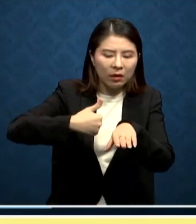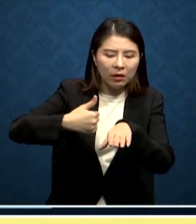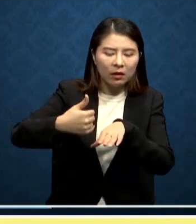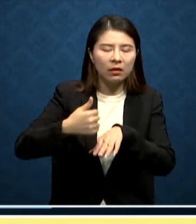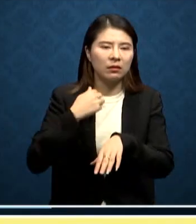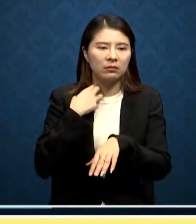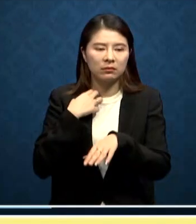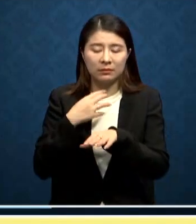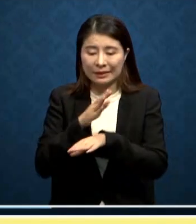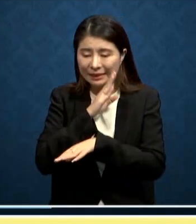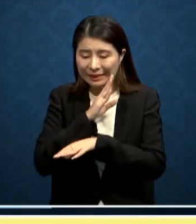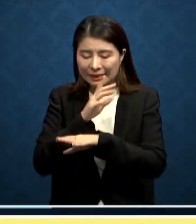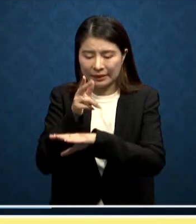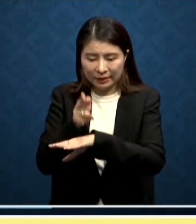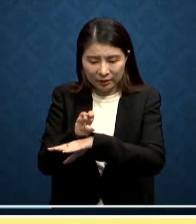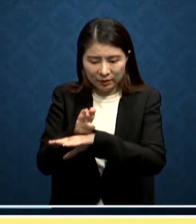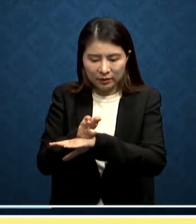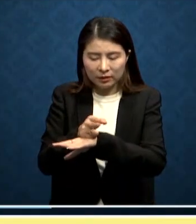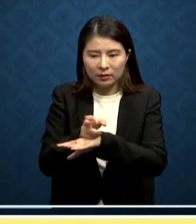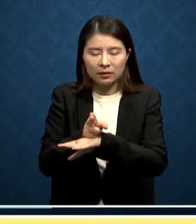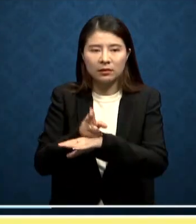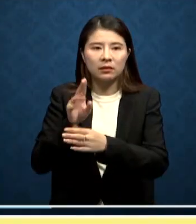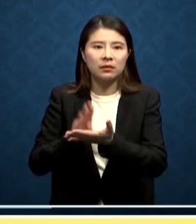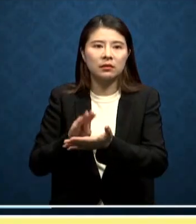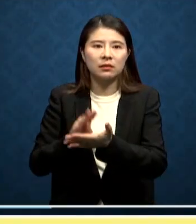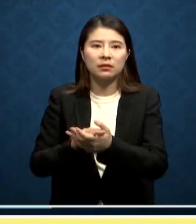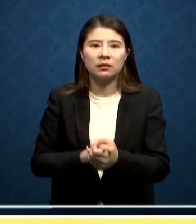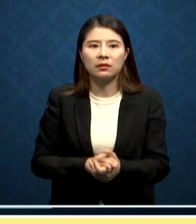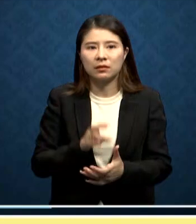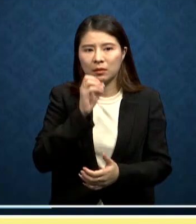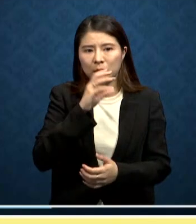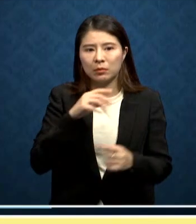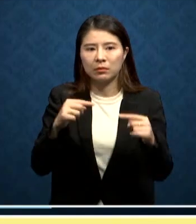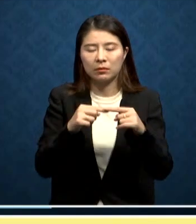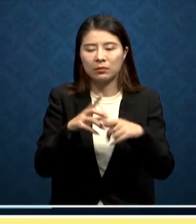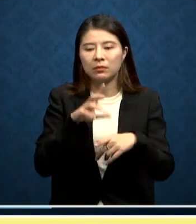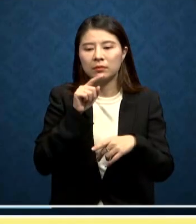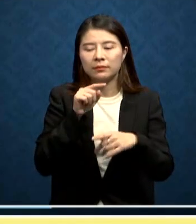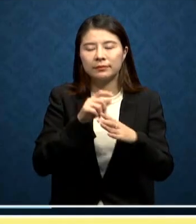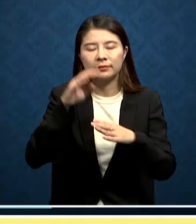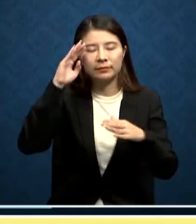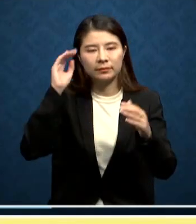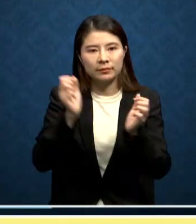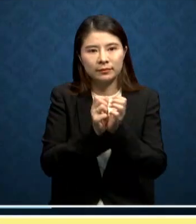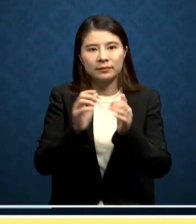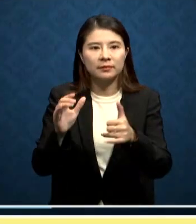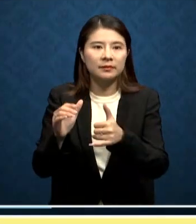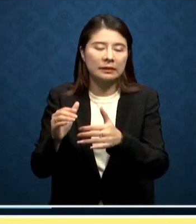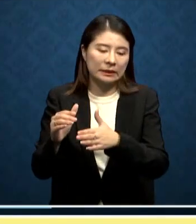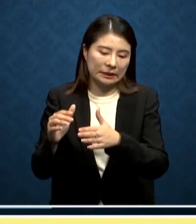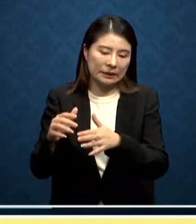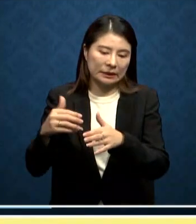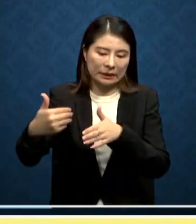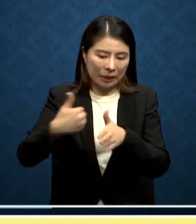กล้องมีมีระบบที่เชื่อมโยงไปยังศูนย์ข้อมูลเท่านสามารถสั่งการไปที่เจ้าหน้าที่ทำการตรวจจัดมันก็ลดอุบัติเหตุ